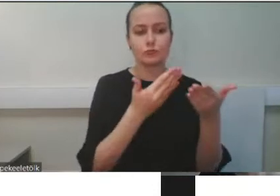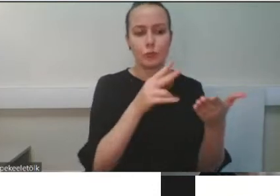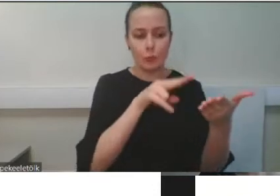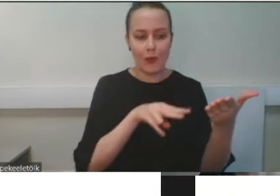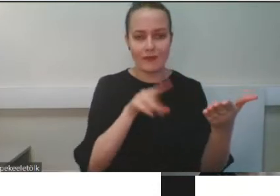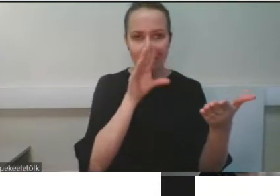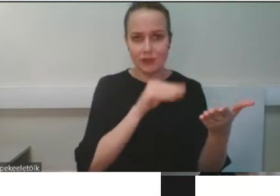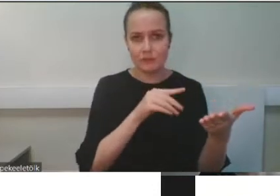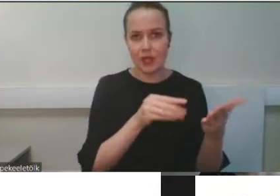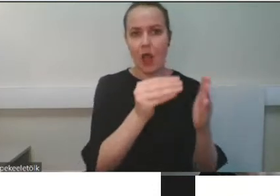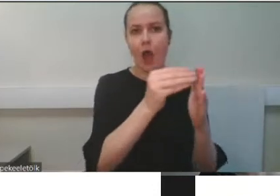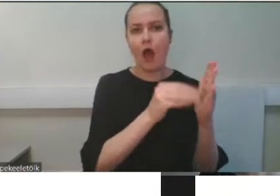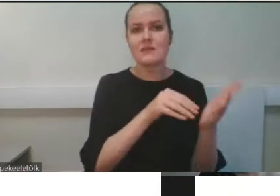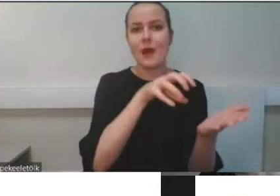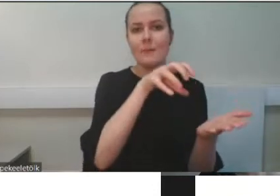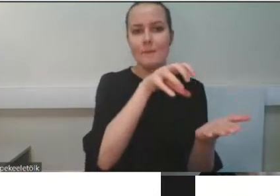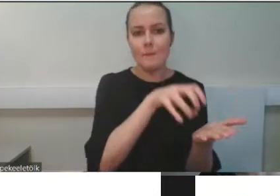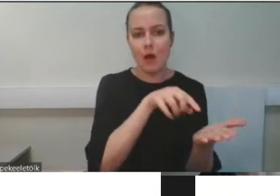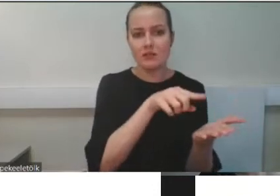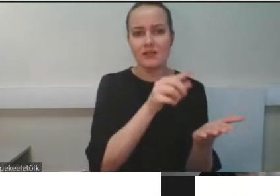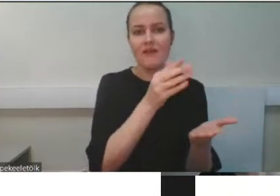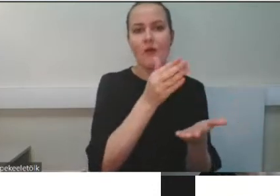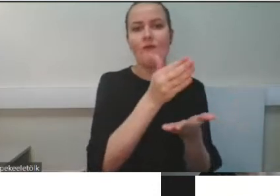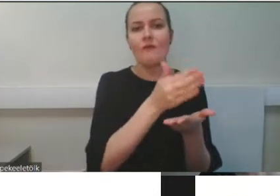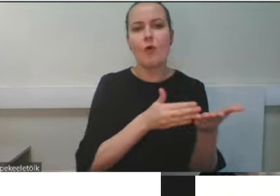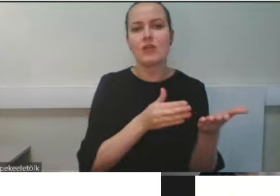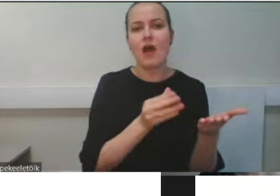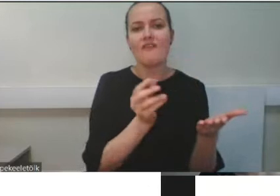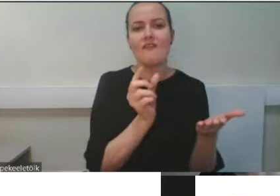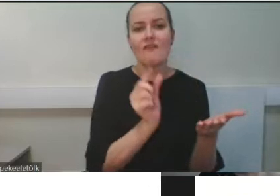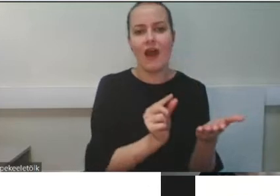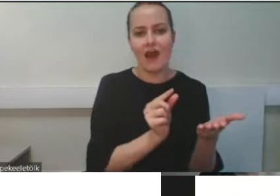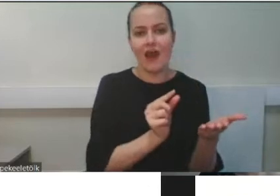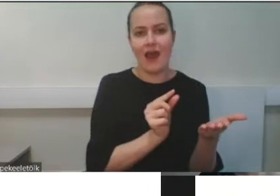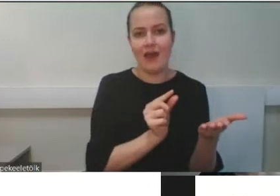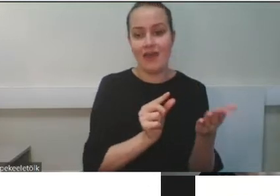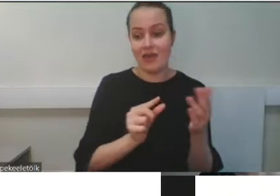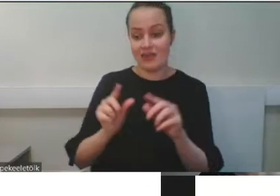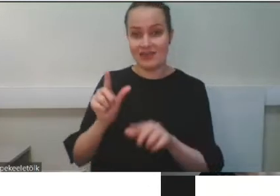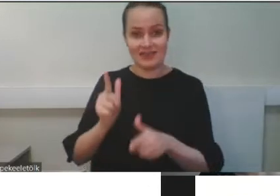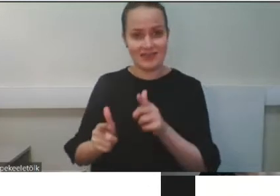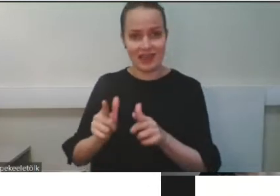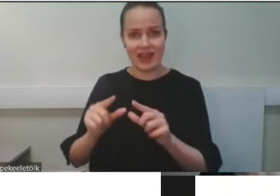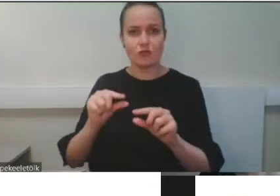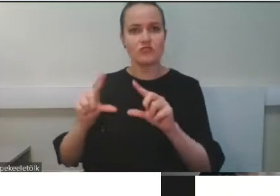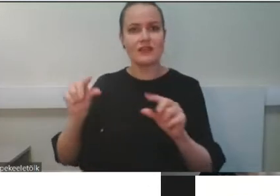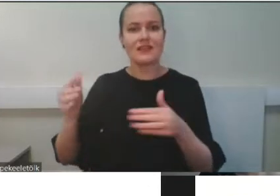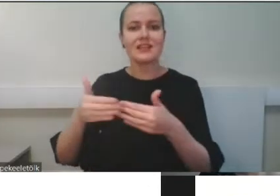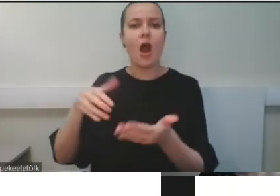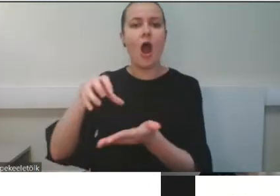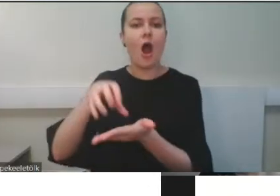avalikus andmebaasis. Ütlen kohe ära, et andmebaasis on ainult väike